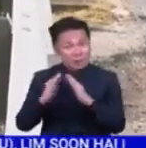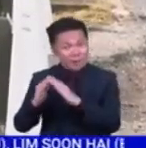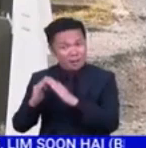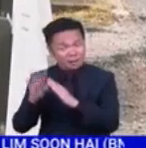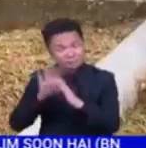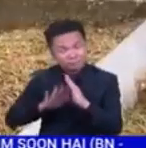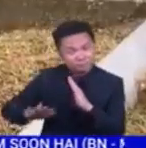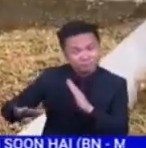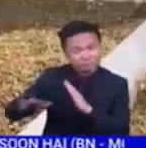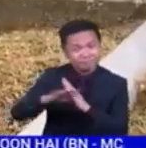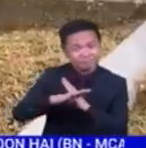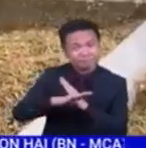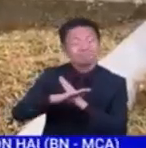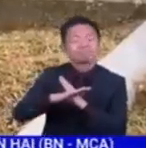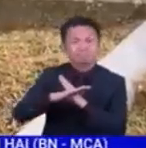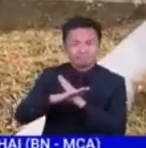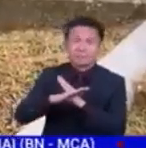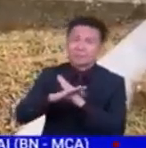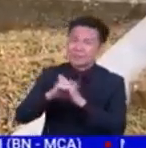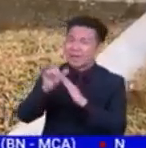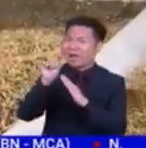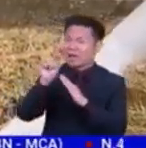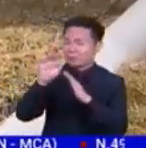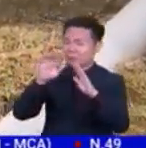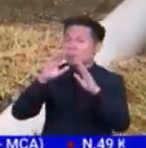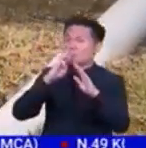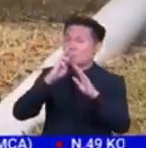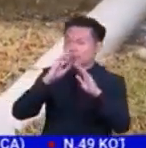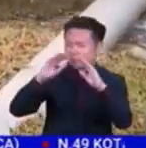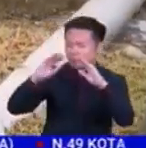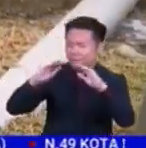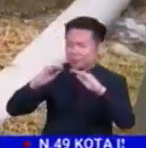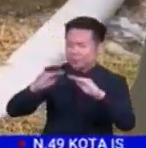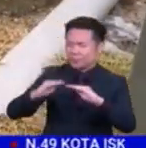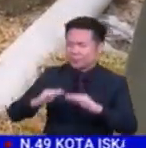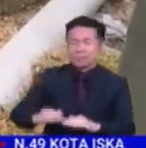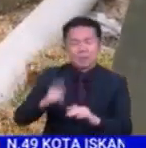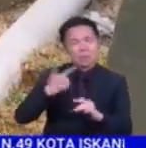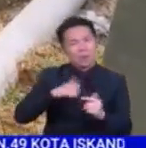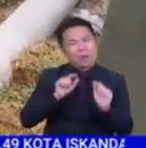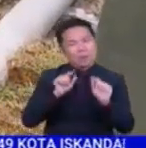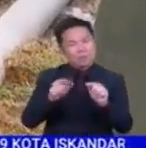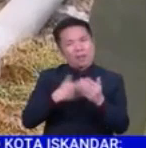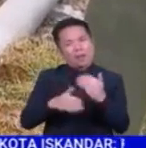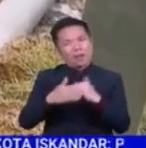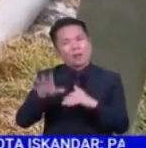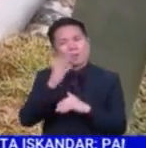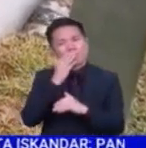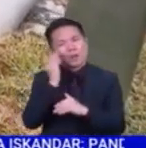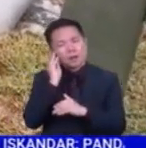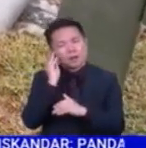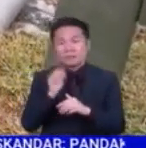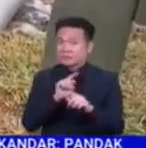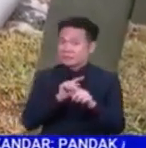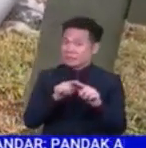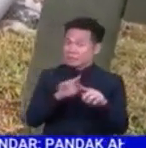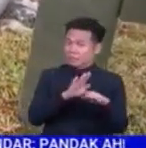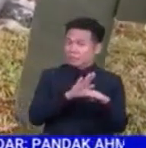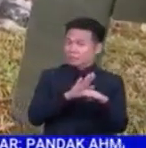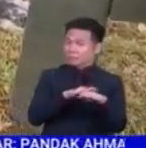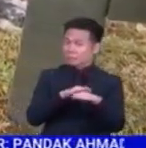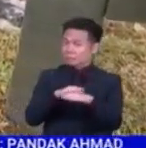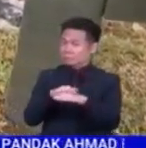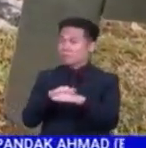pun ada surut airnya dan ataupun kembali ke rumah. Namun masih lagi diberikan peringatan oleh